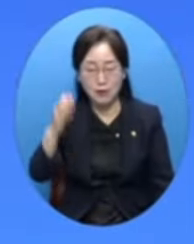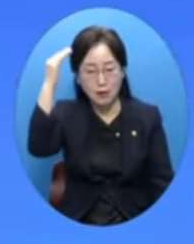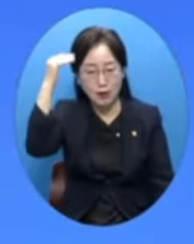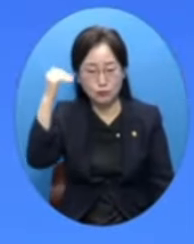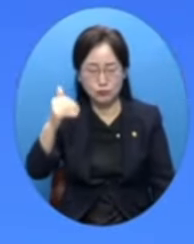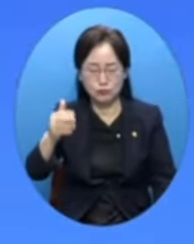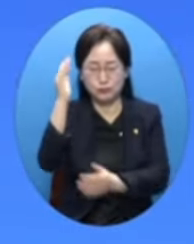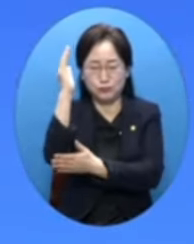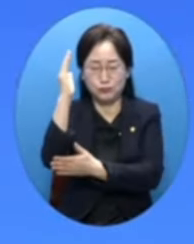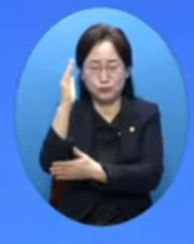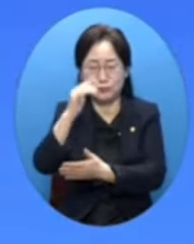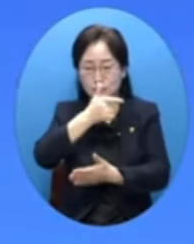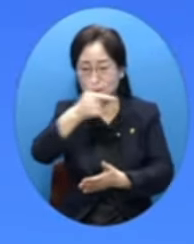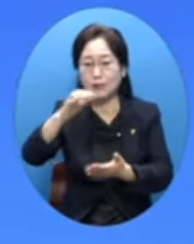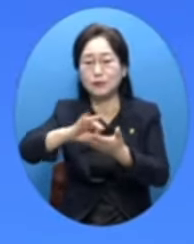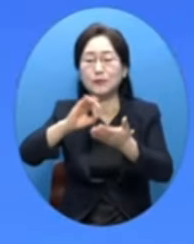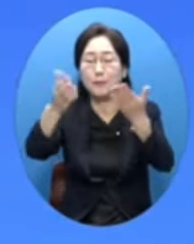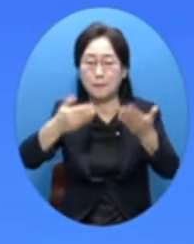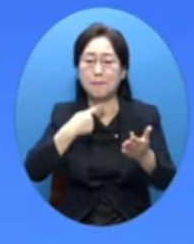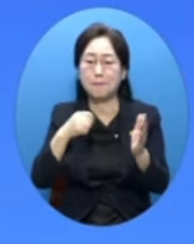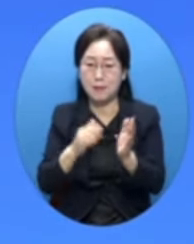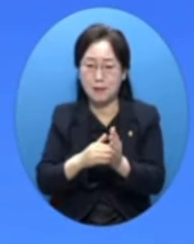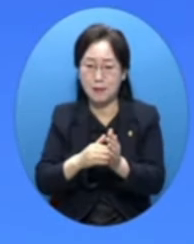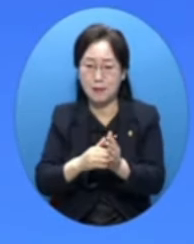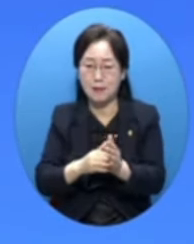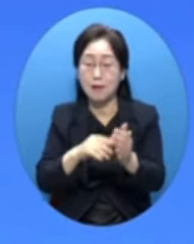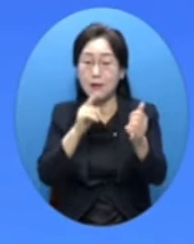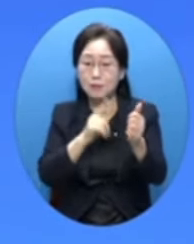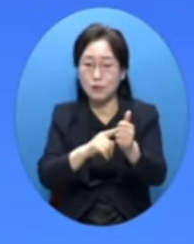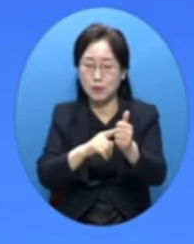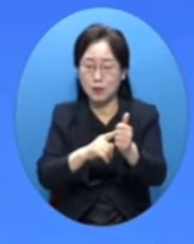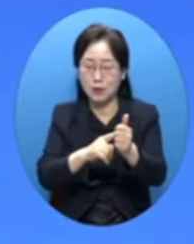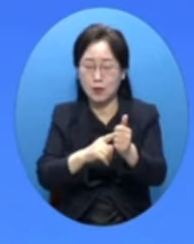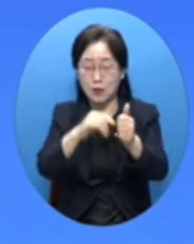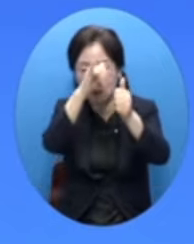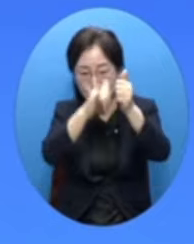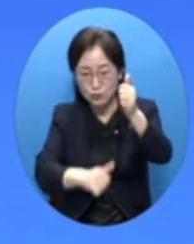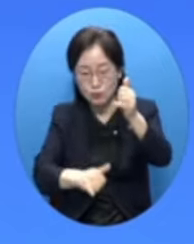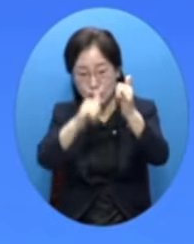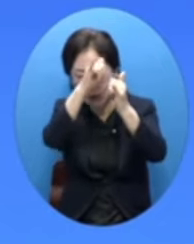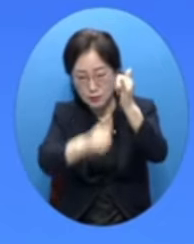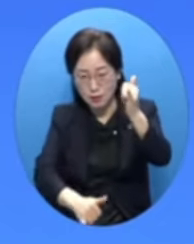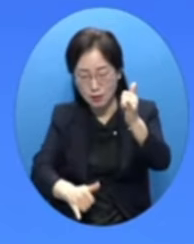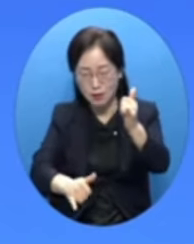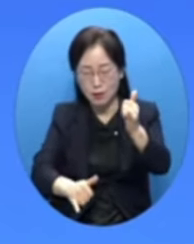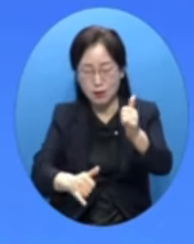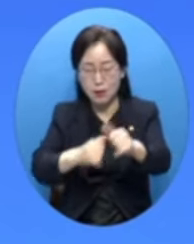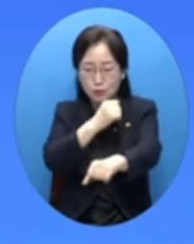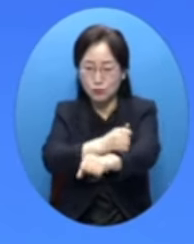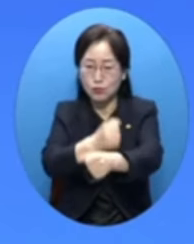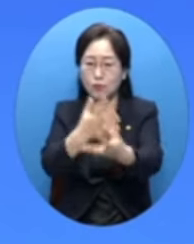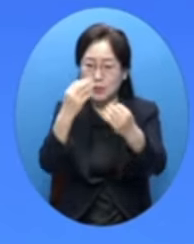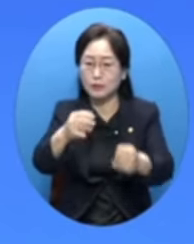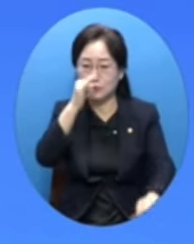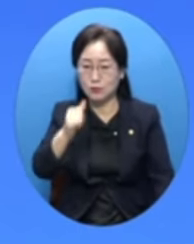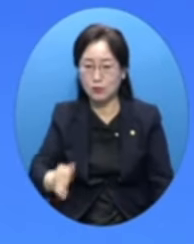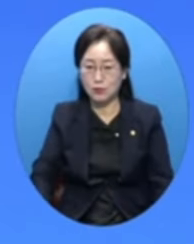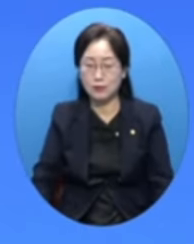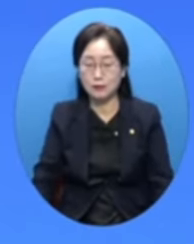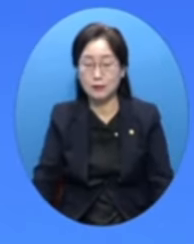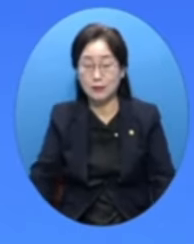받았습니다. 한국교회 남긴 업적에 대해서 나중에 교회사 교수님들이 이런 한국의 귀한 내용들을